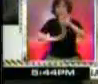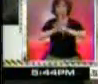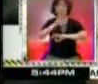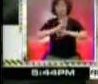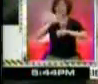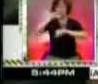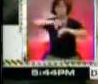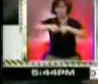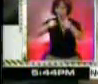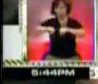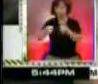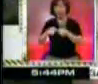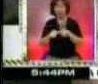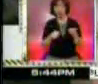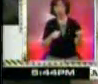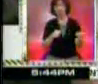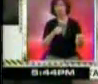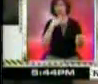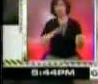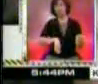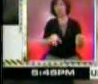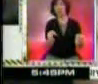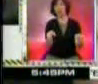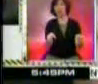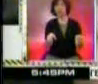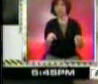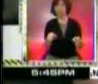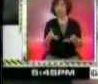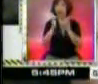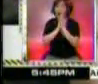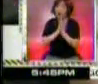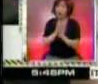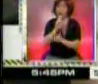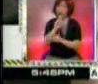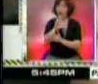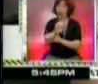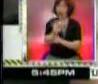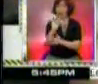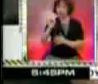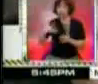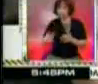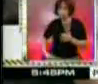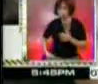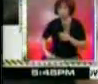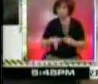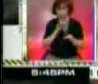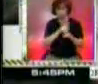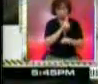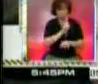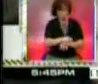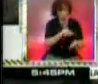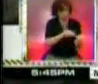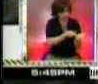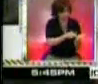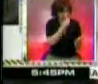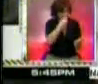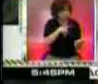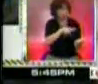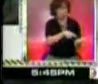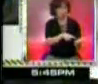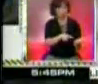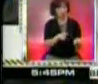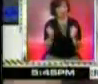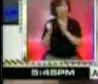doon. So, ibig sabihin, humingi siya ng bigas, opo. Parang kotong na yun. Opo. Kung totoo siya sabi mo, tapos nung ayaw magbigay ng kotong... Asawa ko po